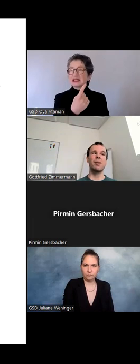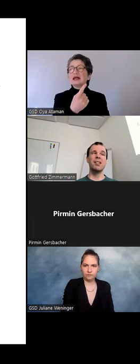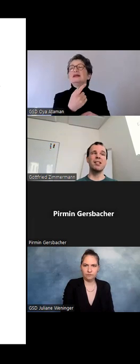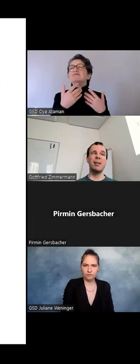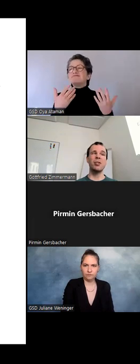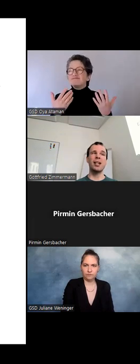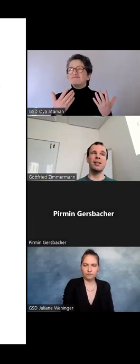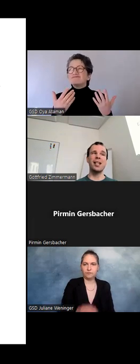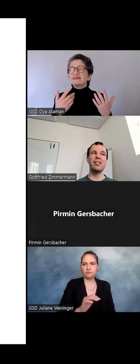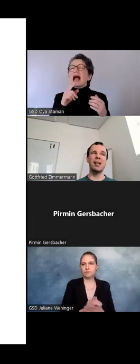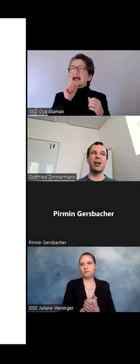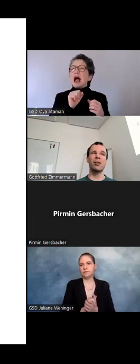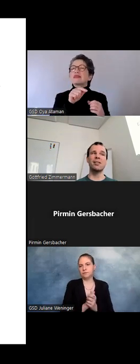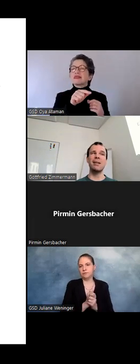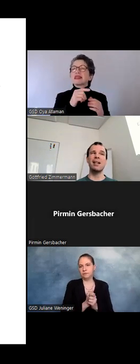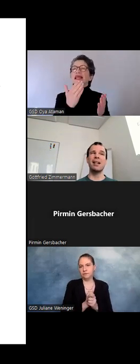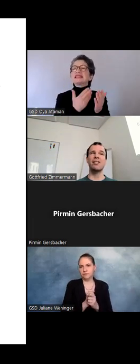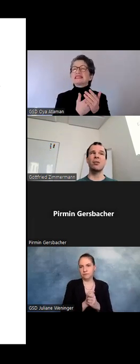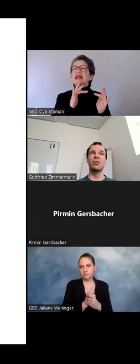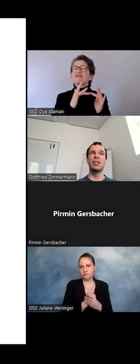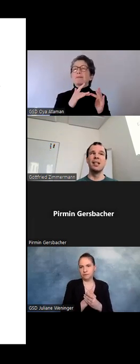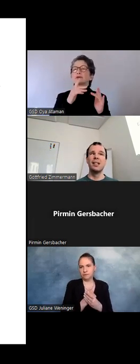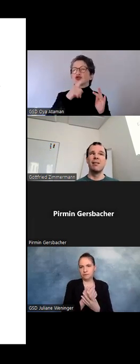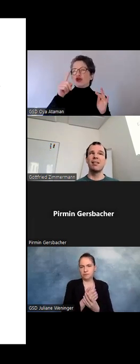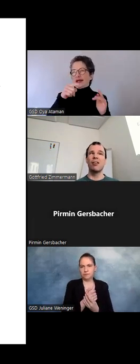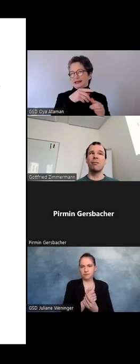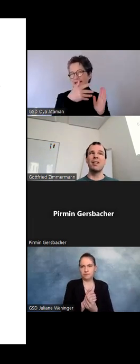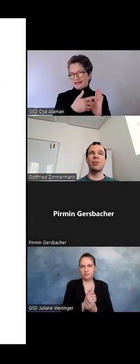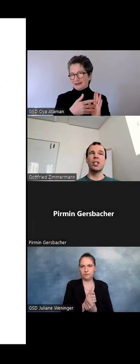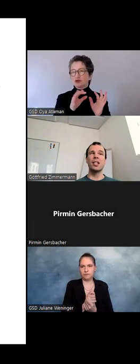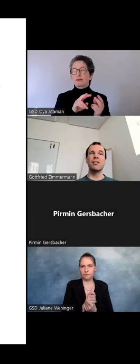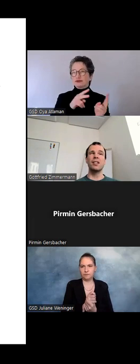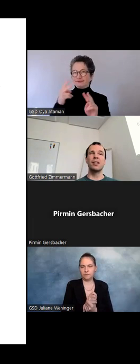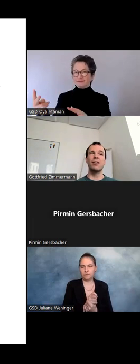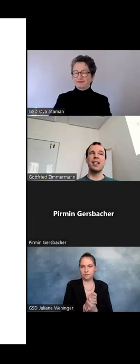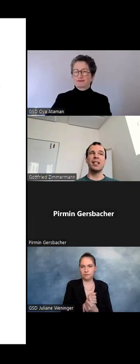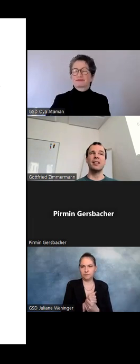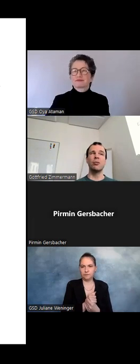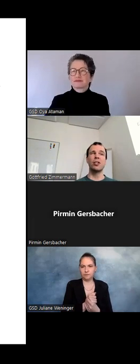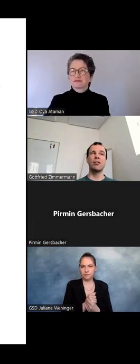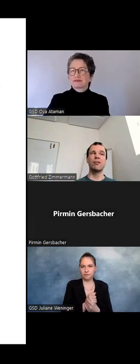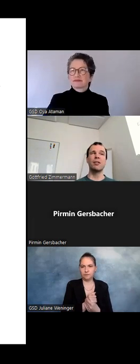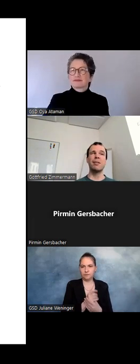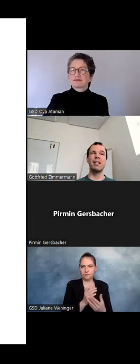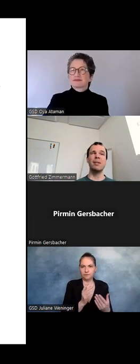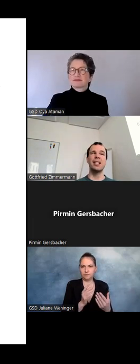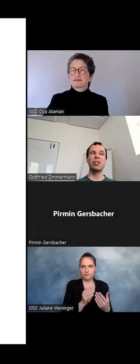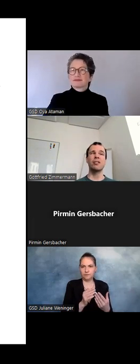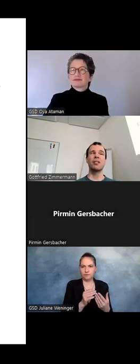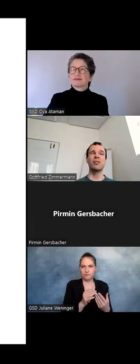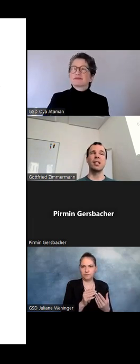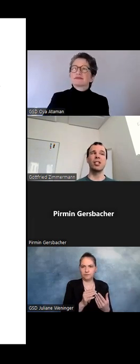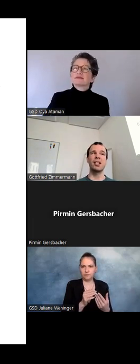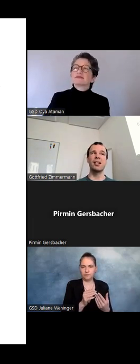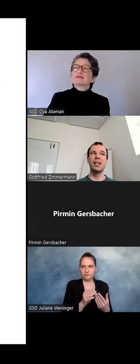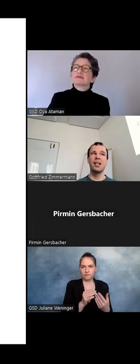sicherlich gut auch mit dem Easy Web Check testen, aber auch selber einfach sehr gut, weil es sind oftmals so Geschichten wie, ne, verwende ich richtige Überschriften, habe ich meine Bilder